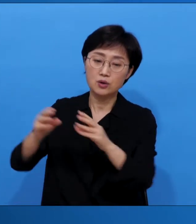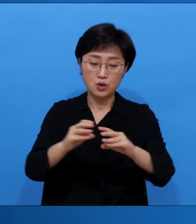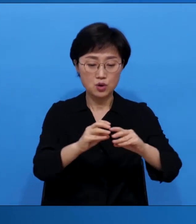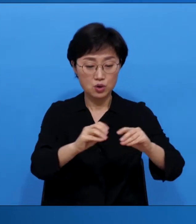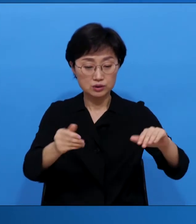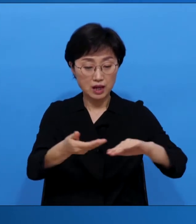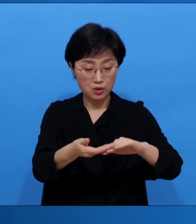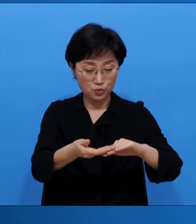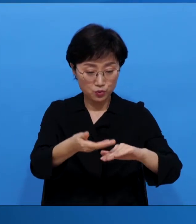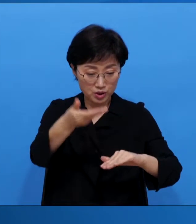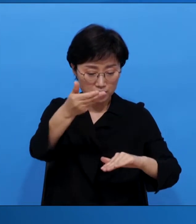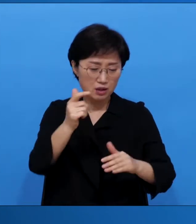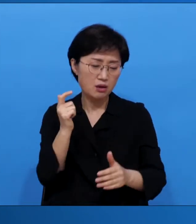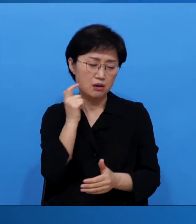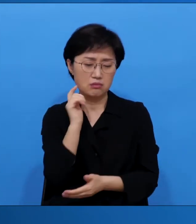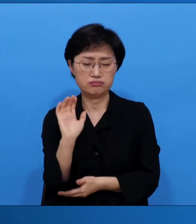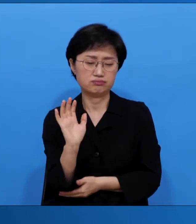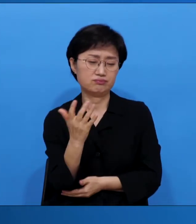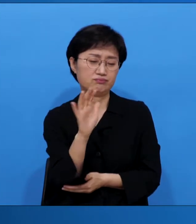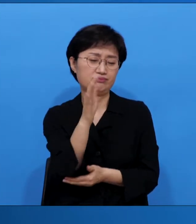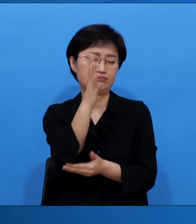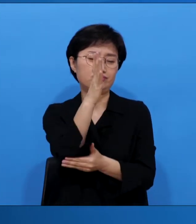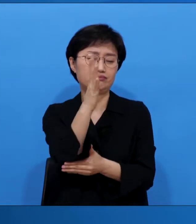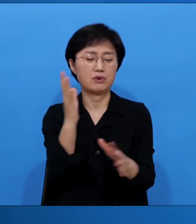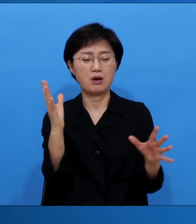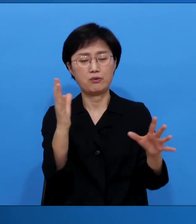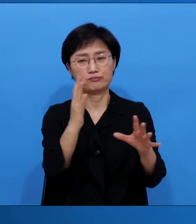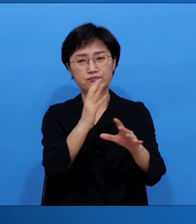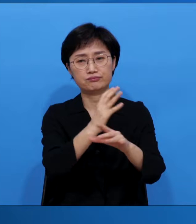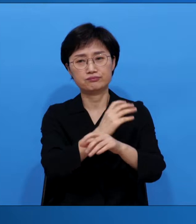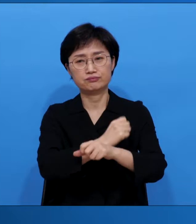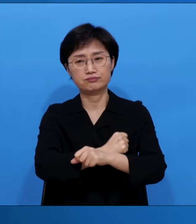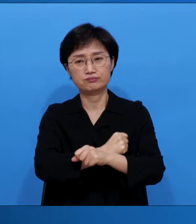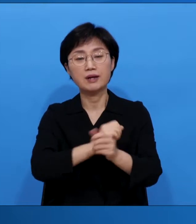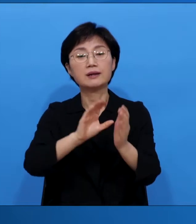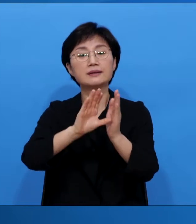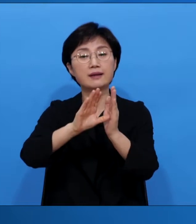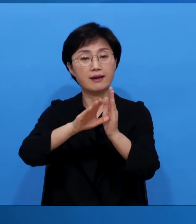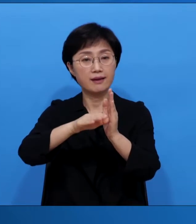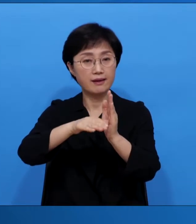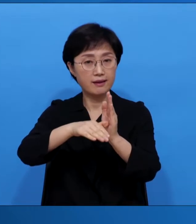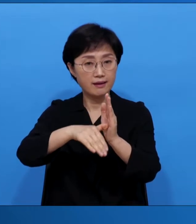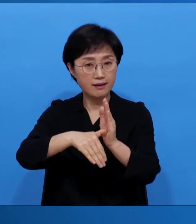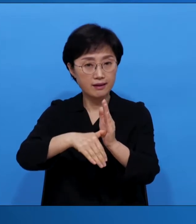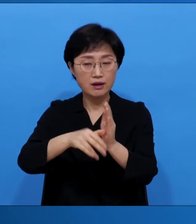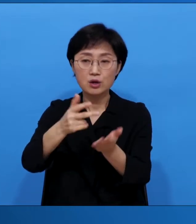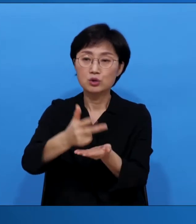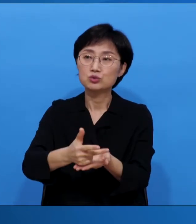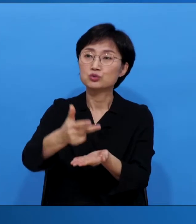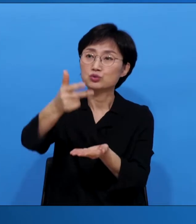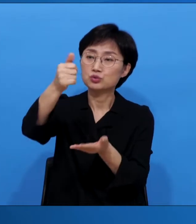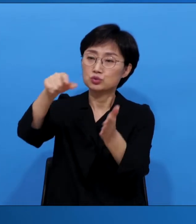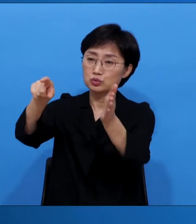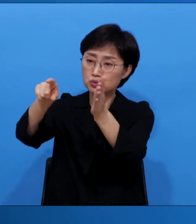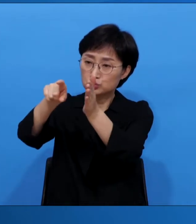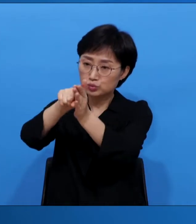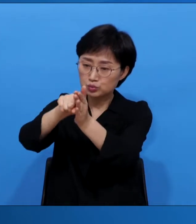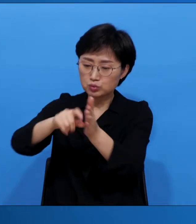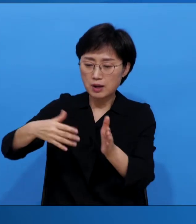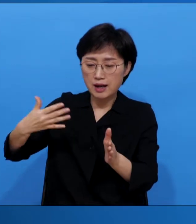지나가고 땅 위에 영화세 할 때 주님